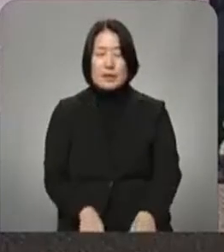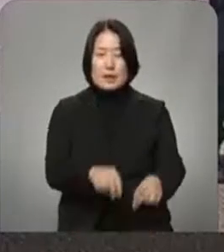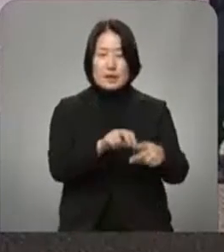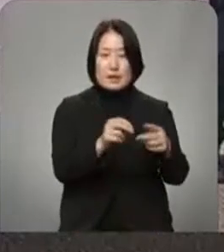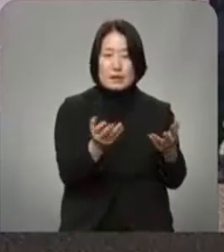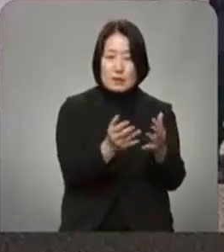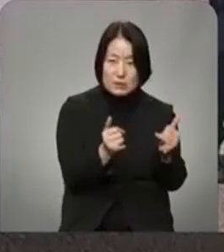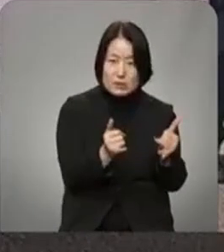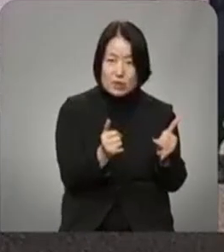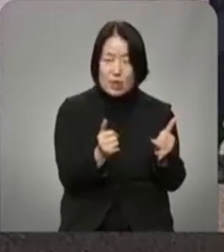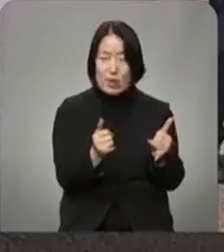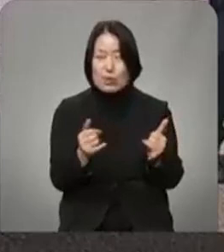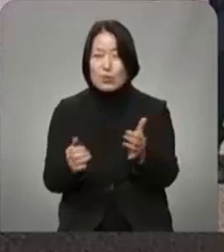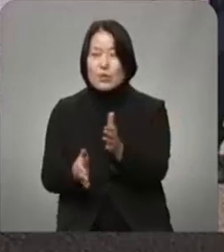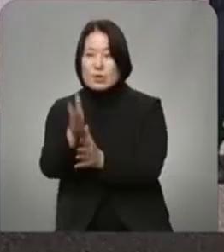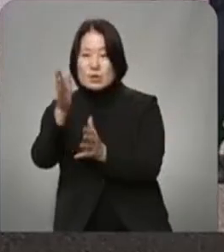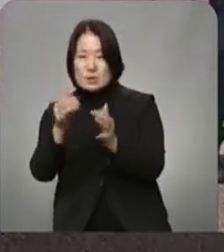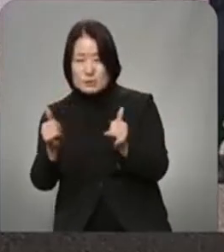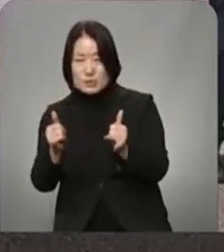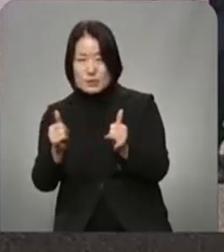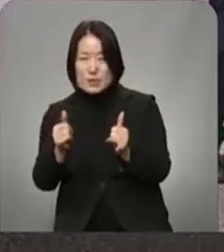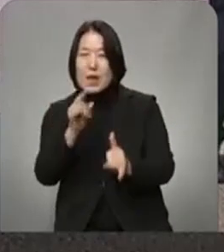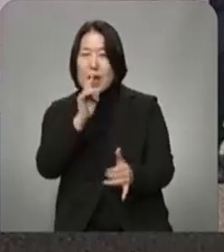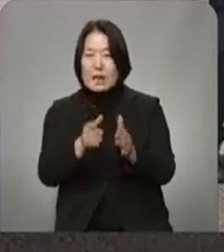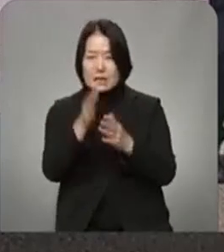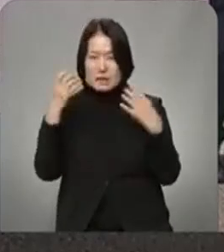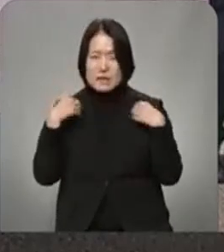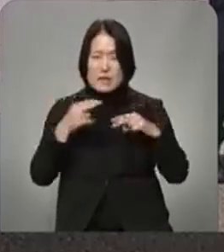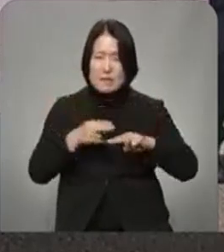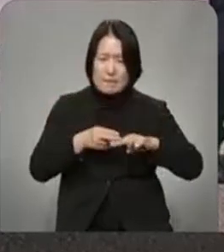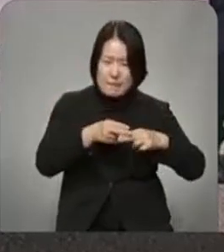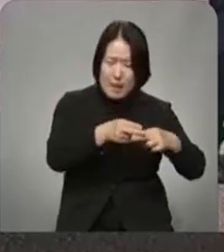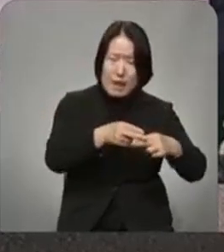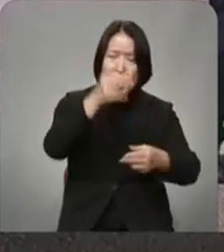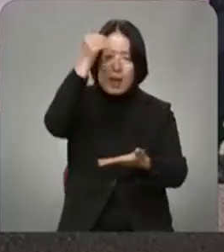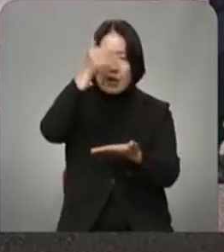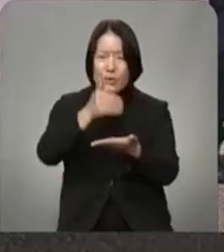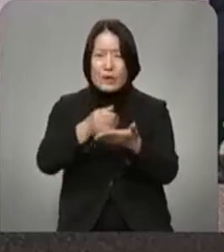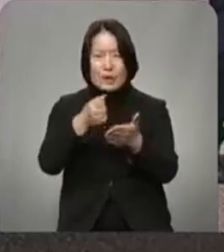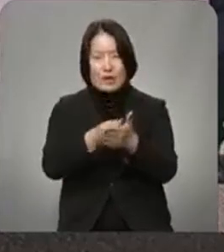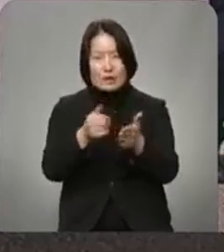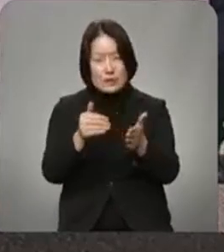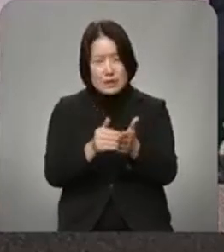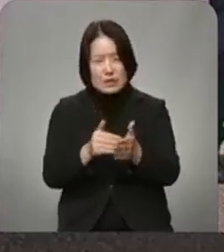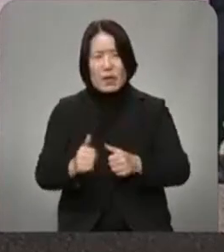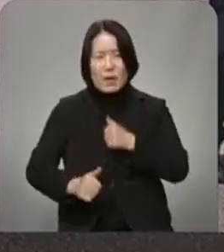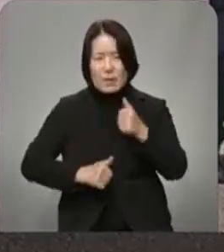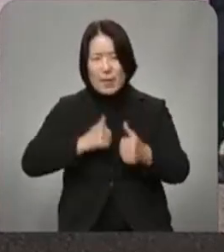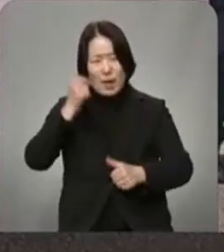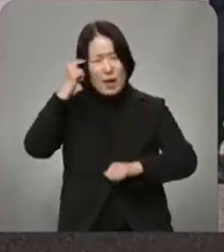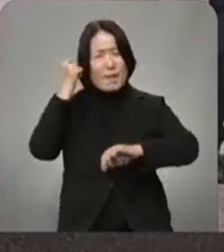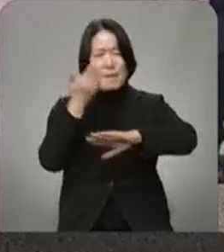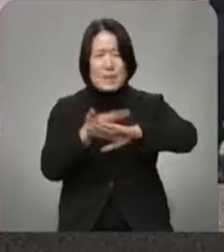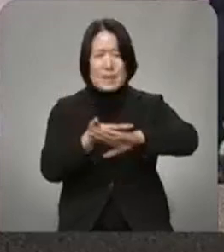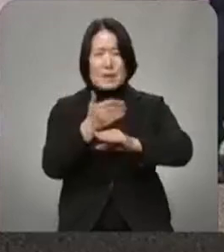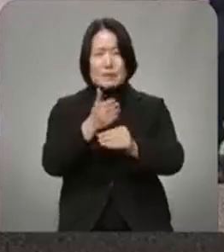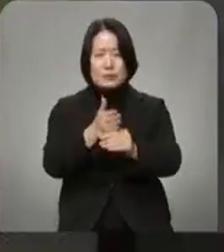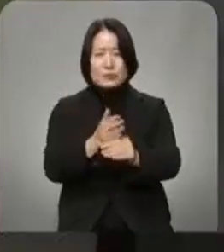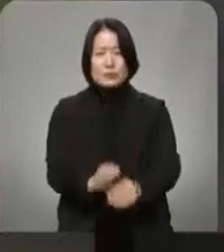강릉시가 일방적으로 위탁 운영을 종료하고 휴관을 결정했다며 반발하고 있습니다 김보람 기자가 보도합니다